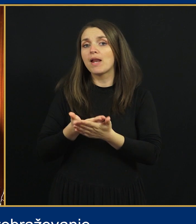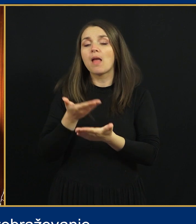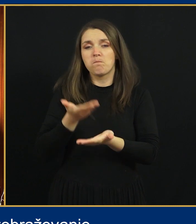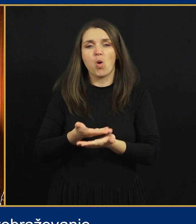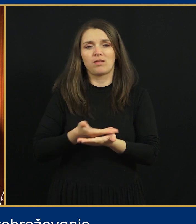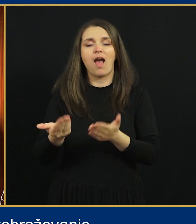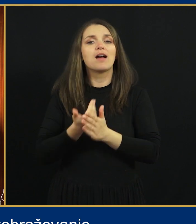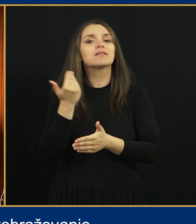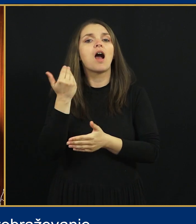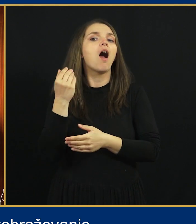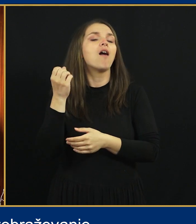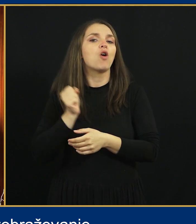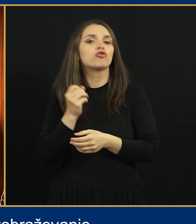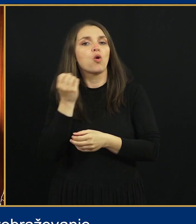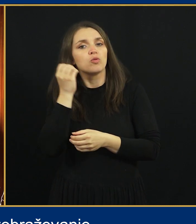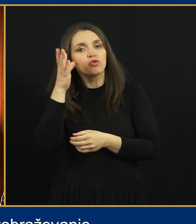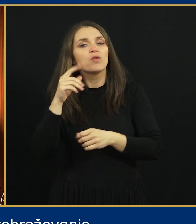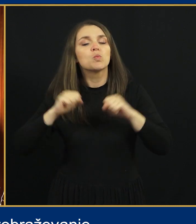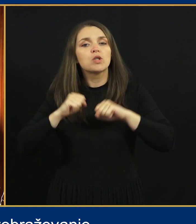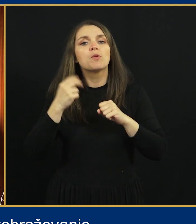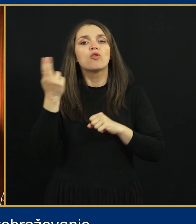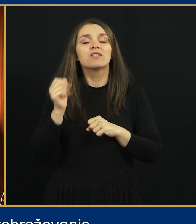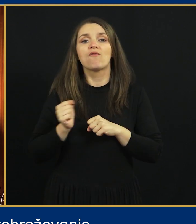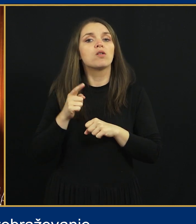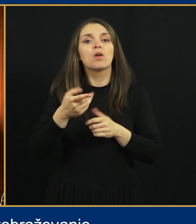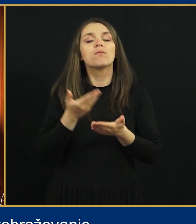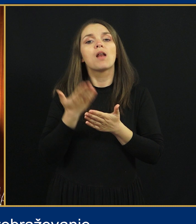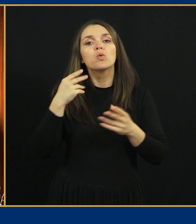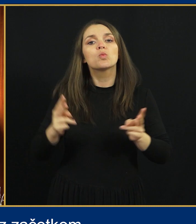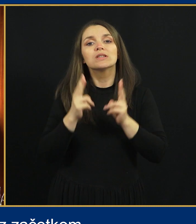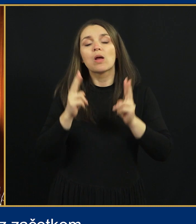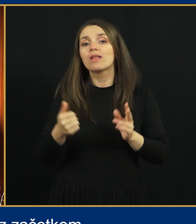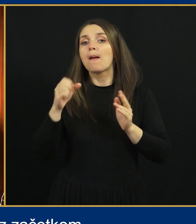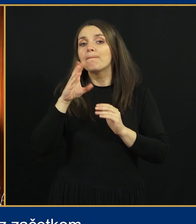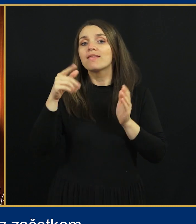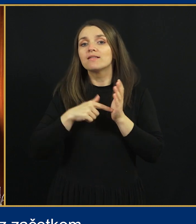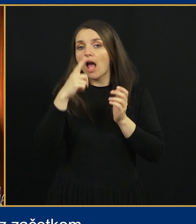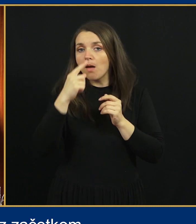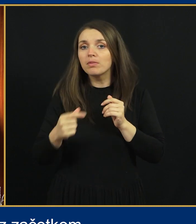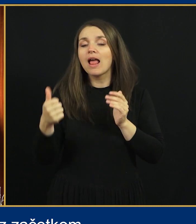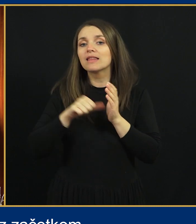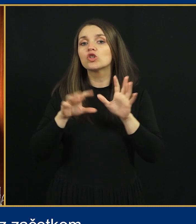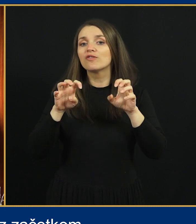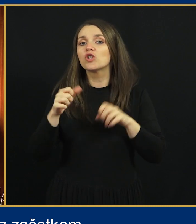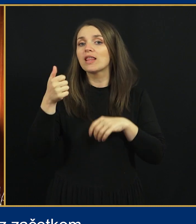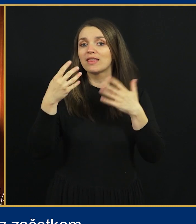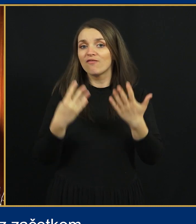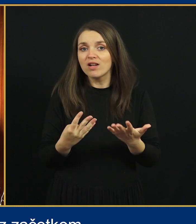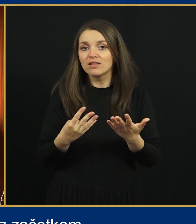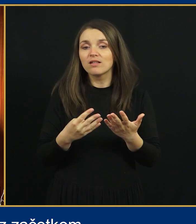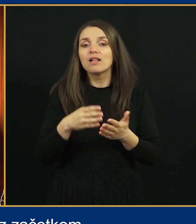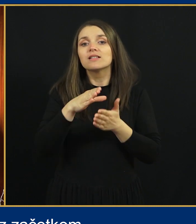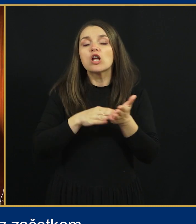Temeljna podlaga za vojaško izobraževanje in usposabljanje Slovenske vojske je bila vzpostavljena 15. aprila